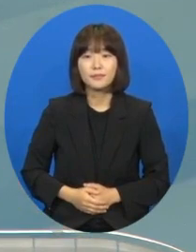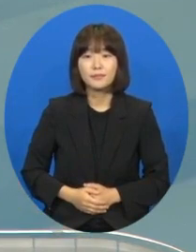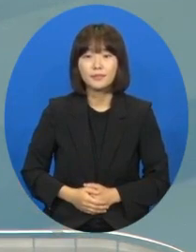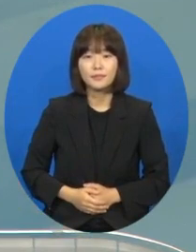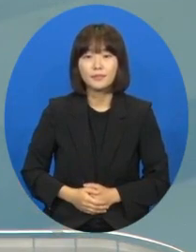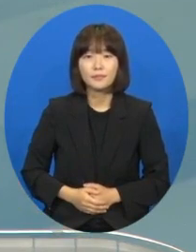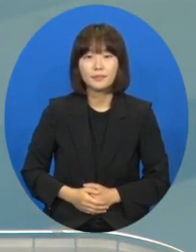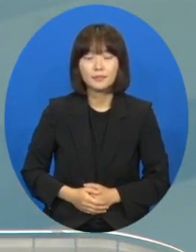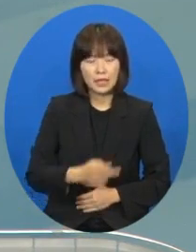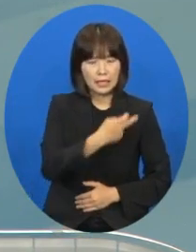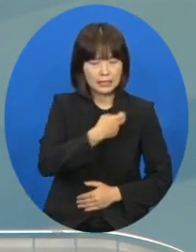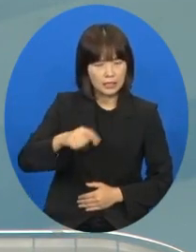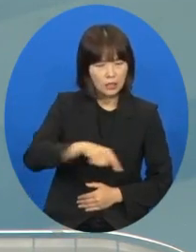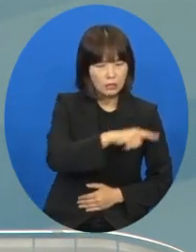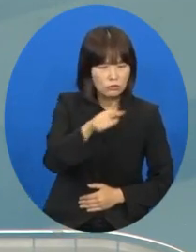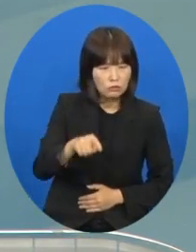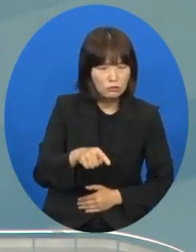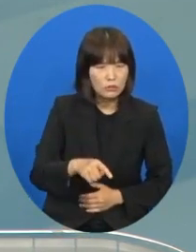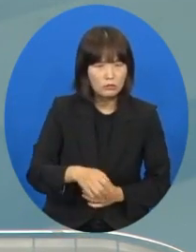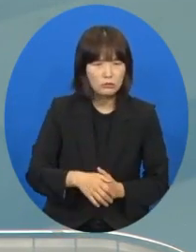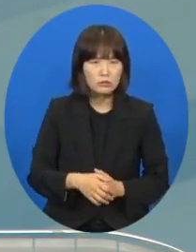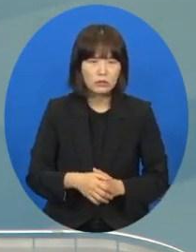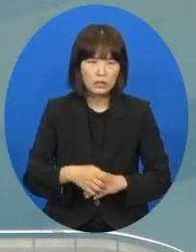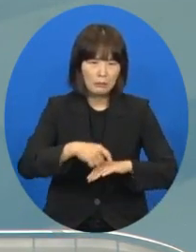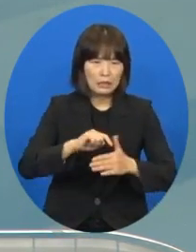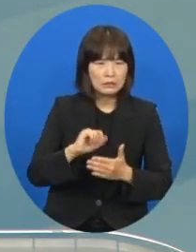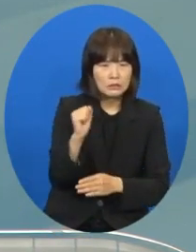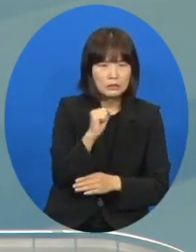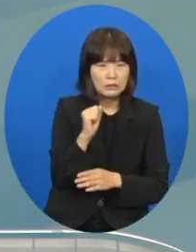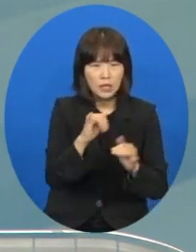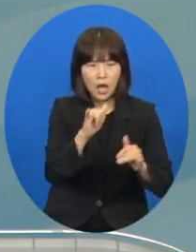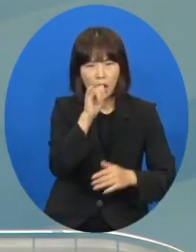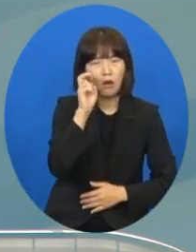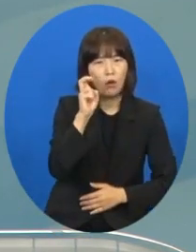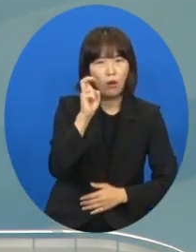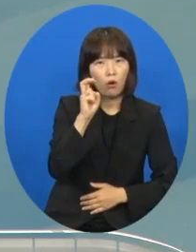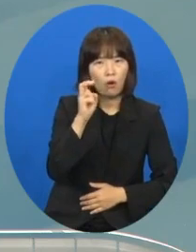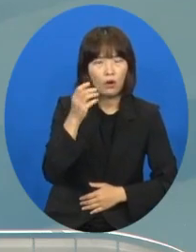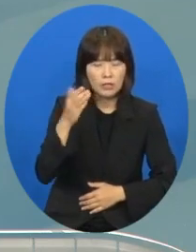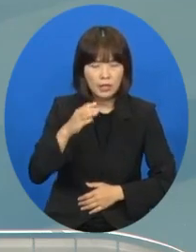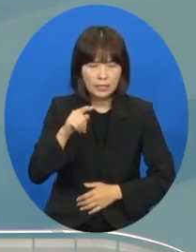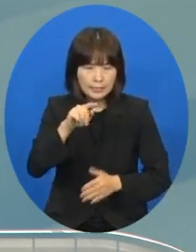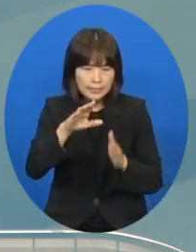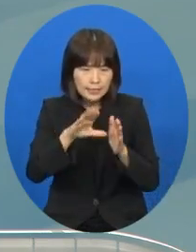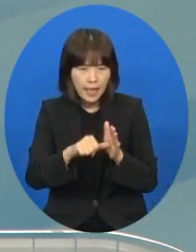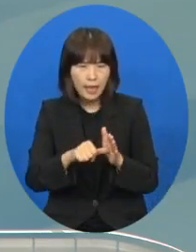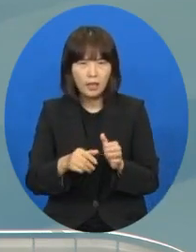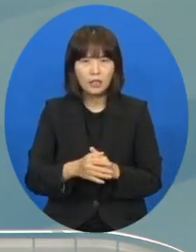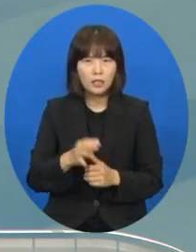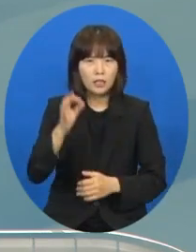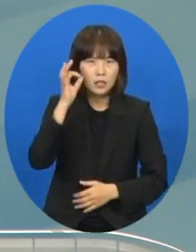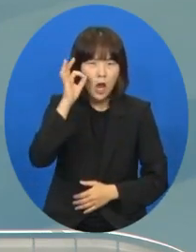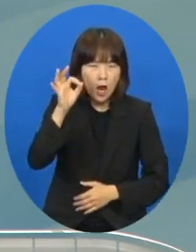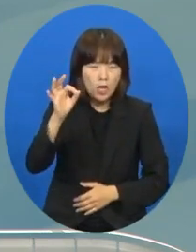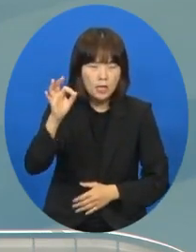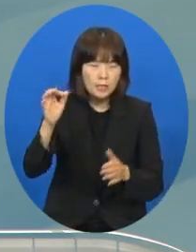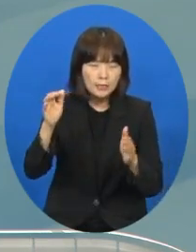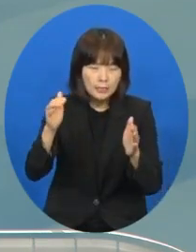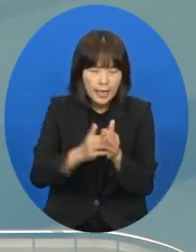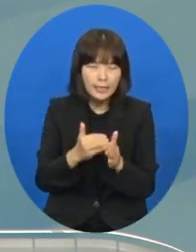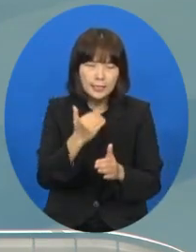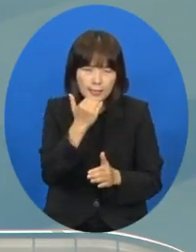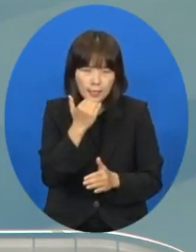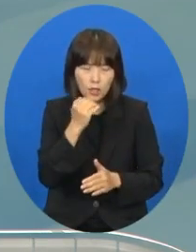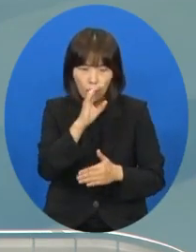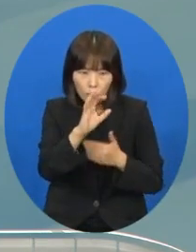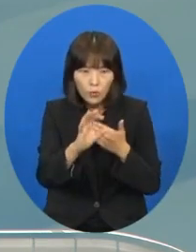아마 제자들 중에도 동료가 왜 없었겠습니까? 근데 그때 반드시 누군가 열흘째까지 기다린 거 보면